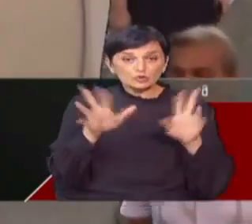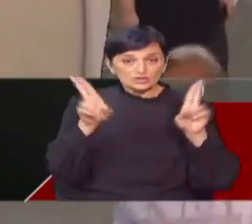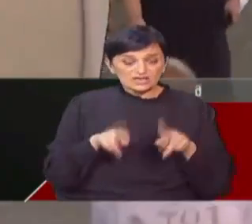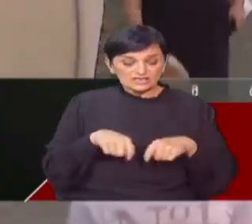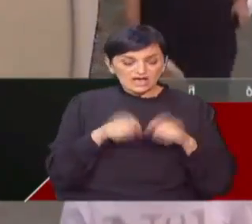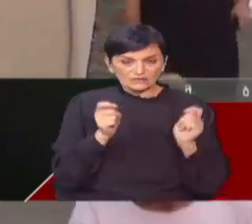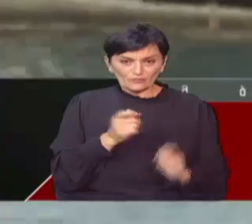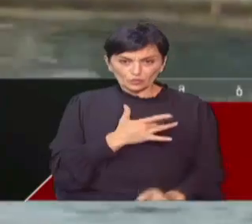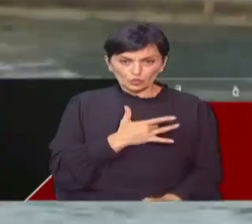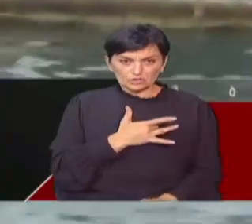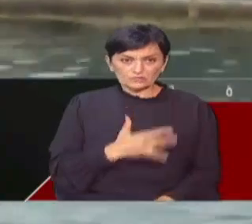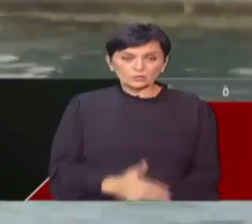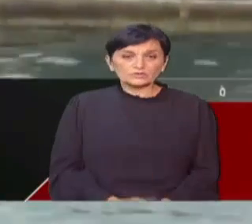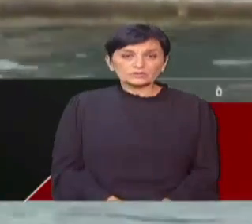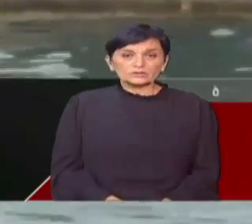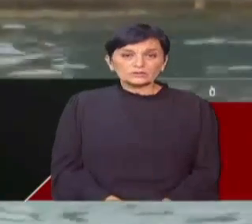დარღვევას გულისხმობს.